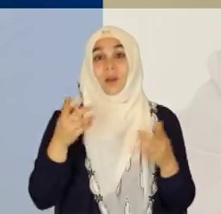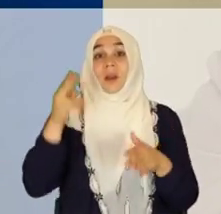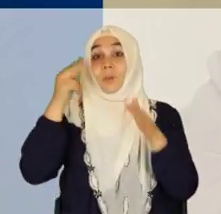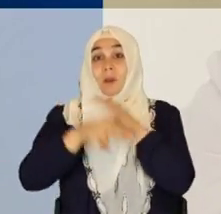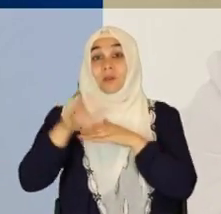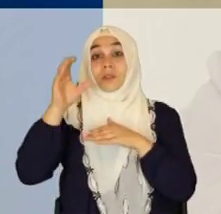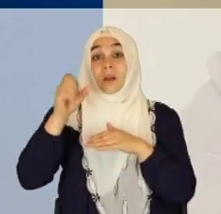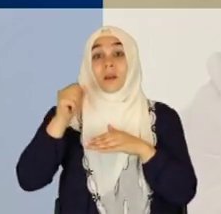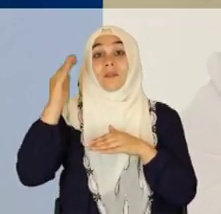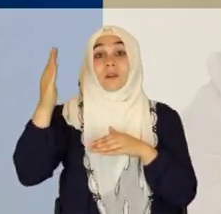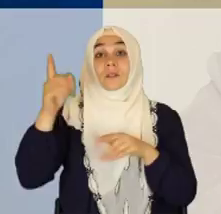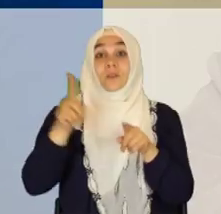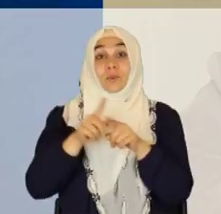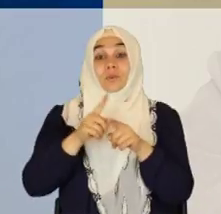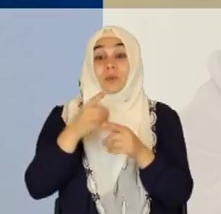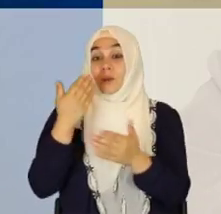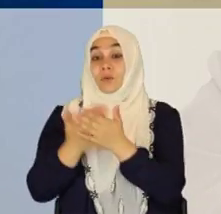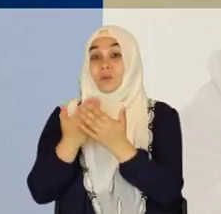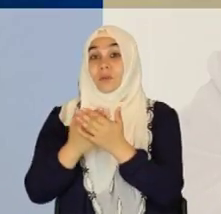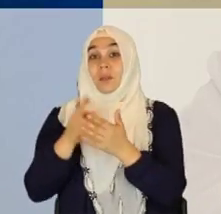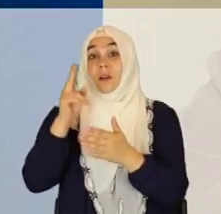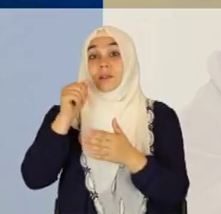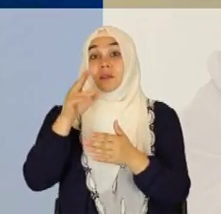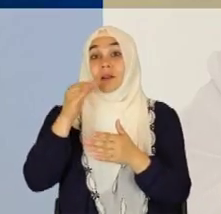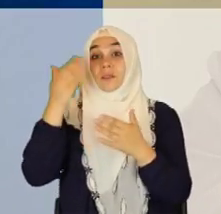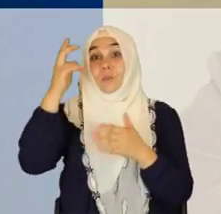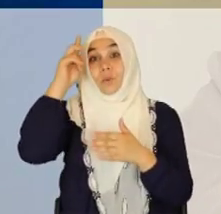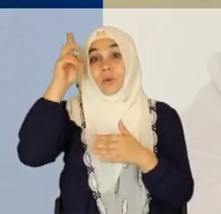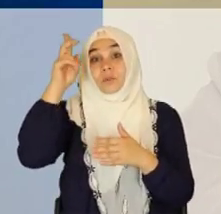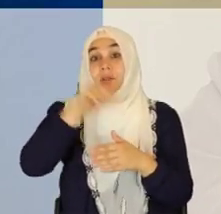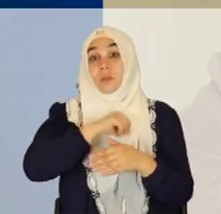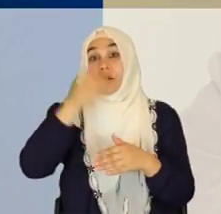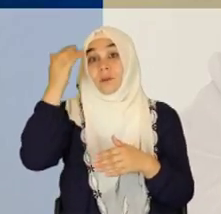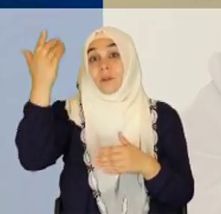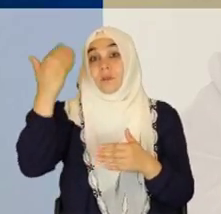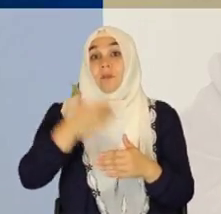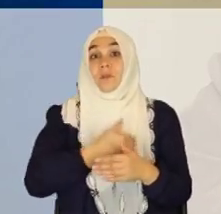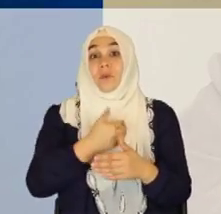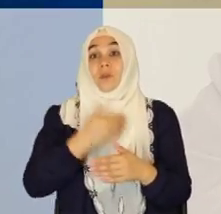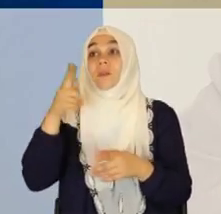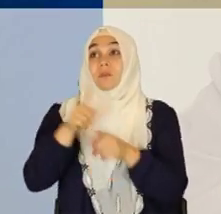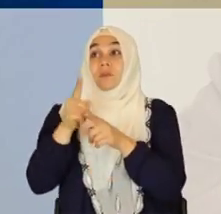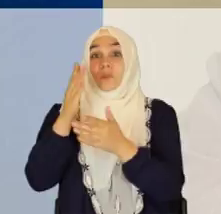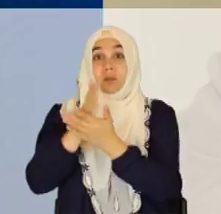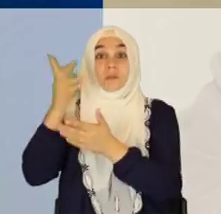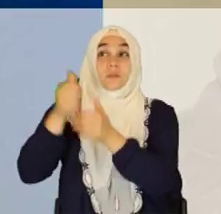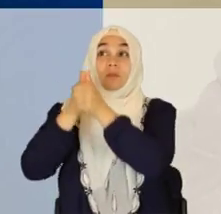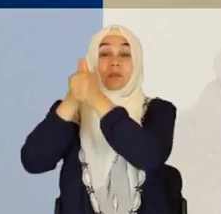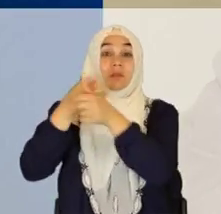Payg'ambar alayhisolatu vasallamning ko'rsatmalarida qazoi qadar Allohning o'ziga xos ilm, bunga ergashmanglar degan ko'rsatma